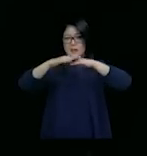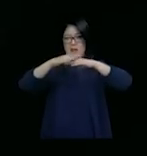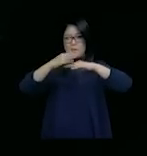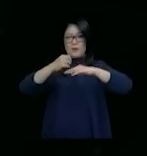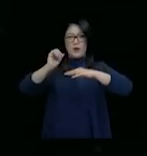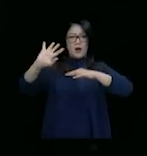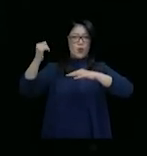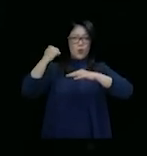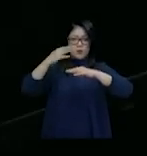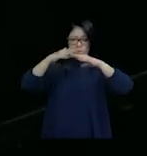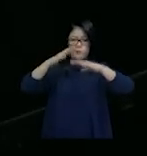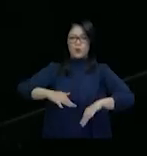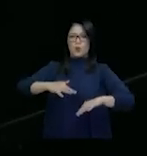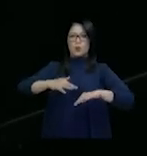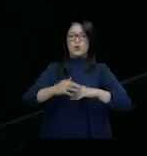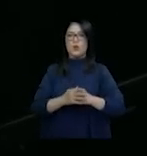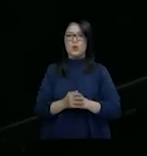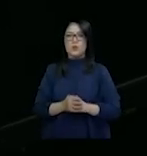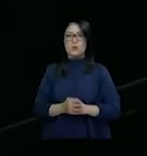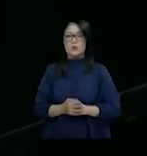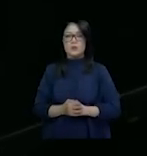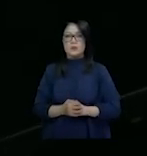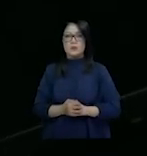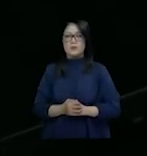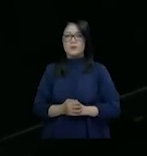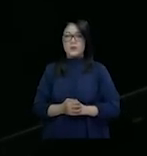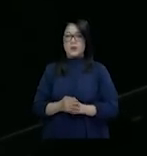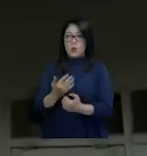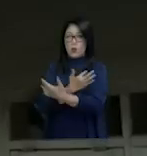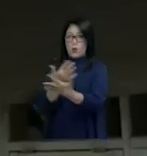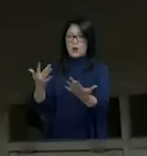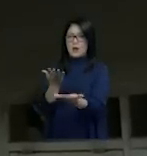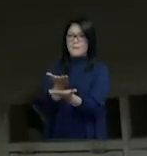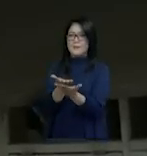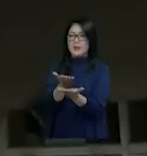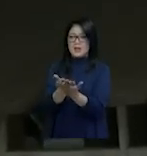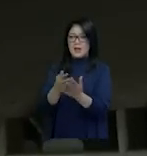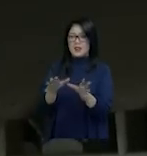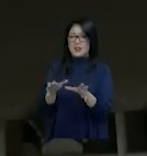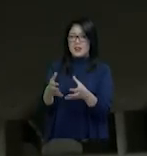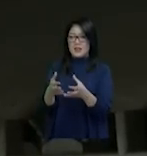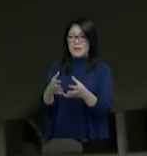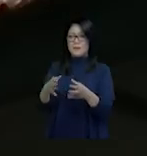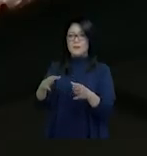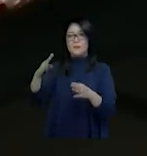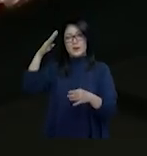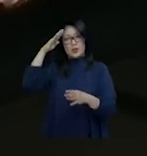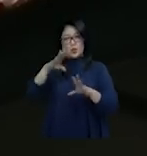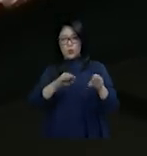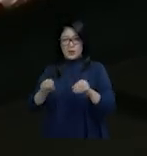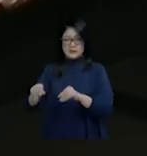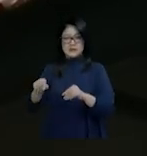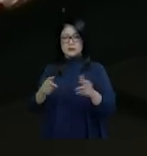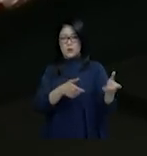terpaan angin kencang. Warga meminta bantuan tim rescue pemadam kebakaran Jakarta Timur untuk mengevakuasi atap rumah yang